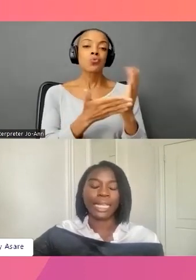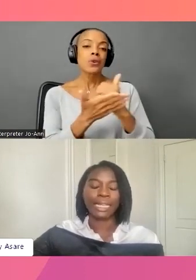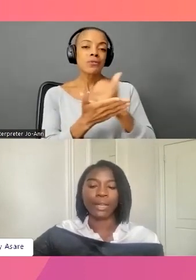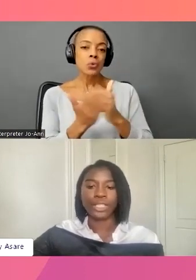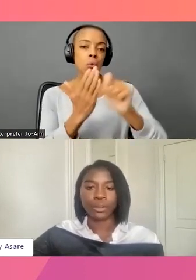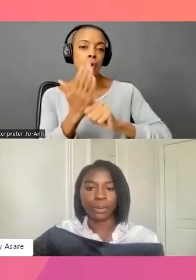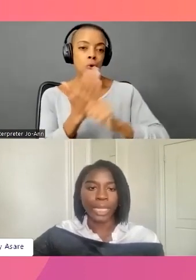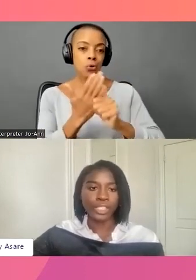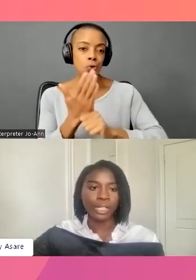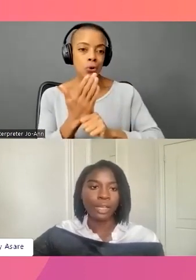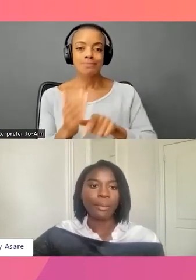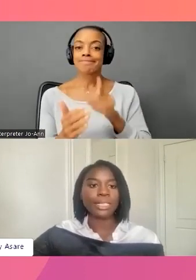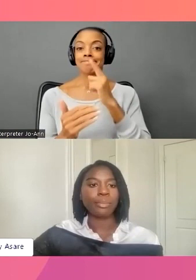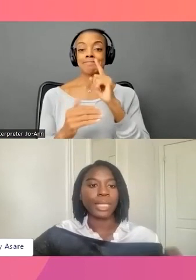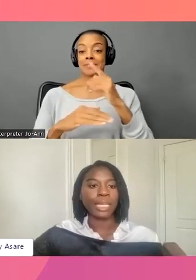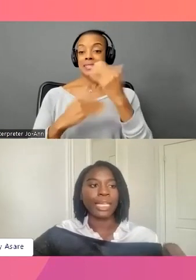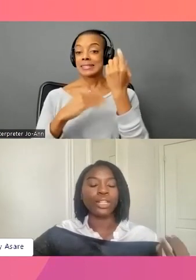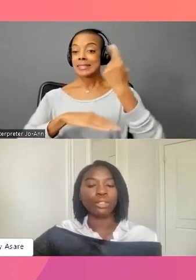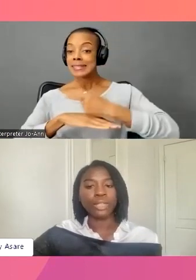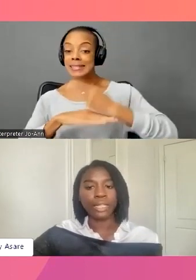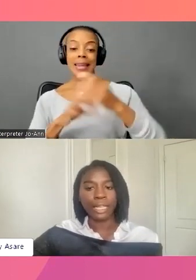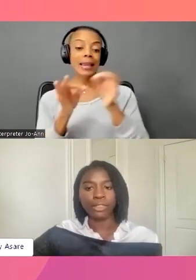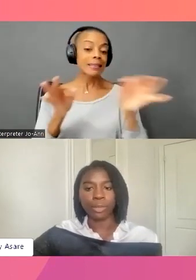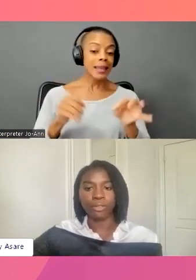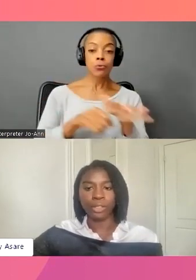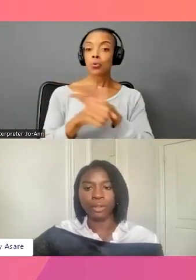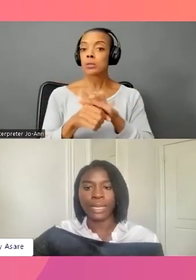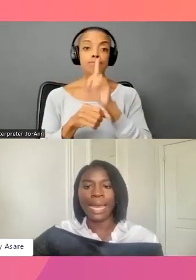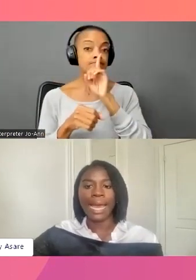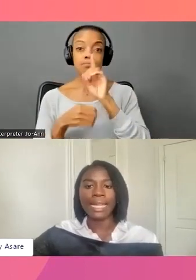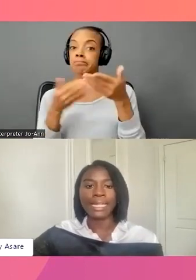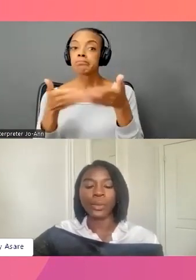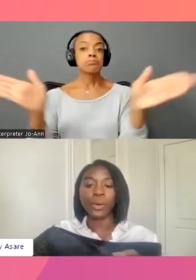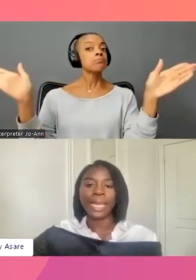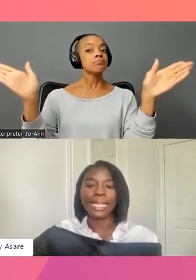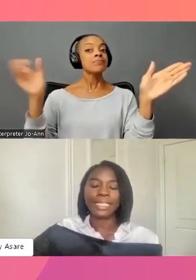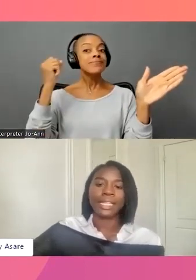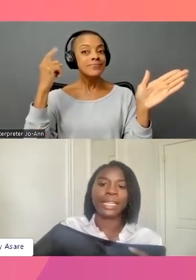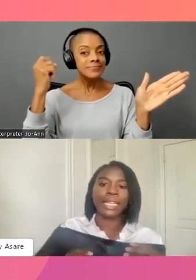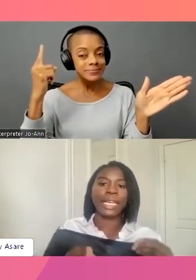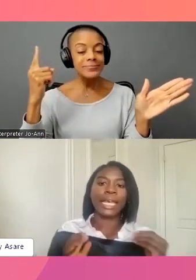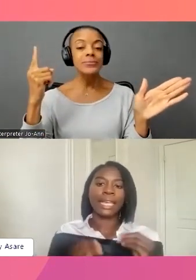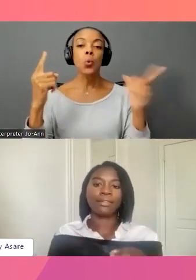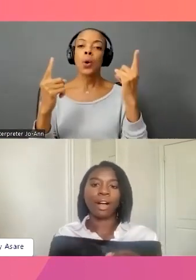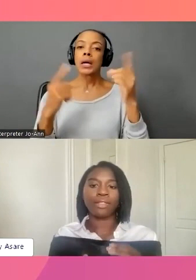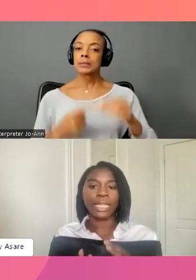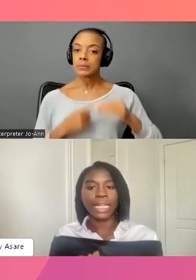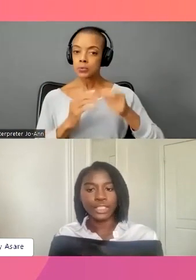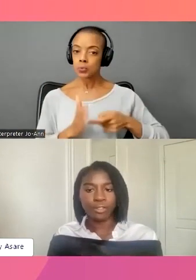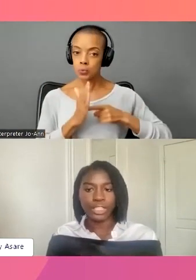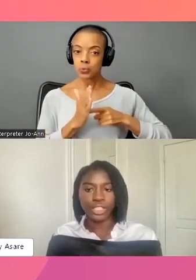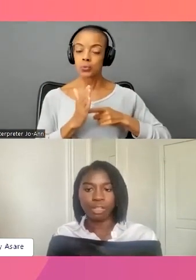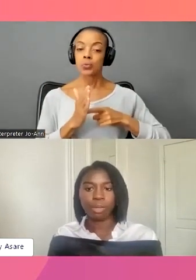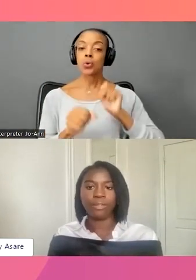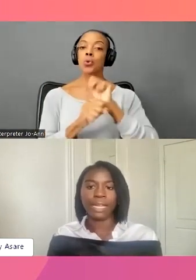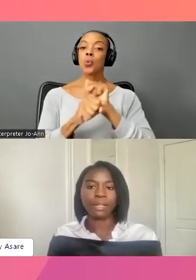31 articles évalués par les pairs. Il n'y a aucune restriction quant à la date ou la langue ou l'emplacement, mais les